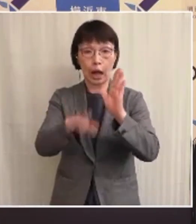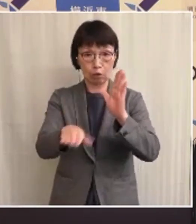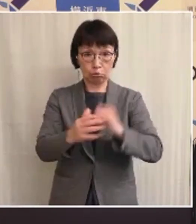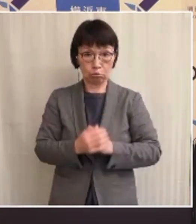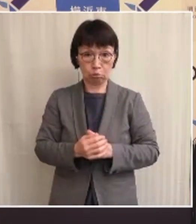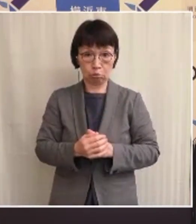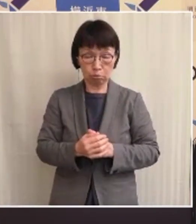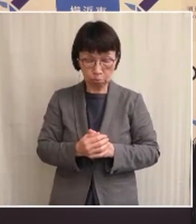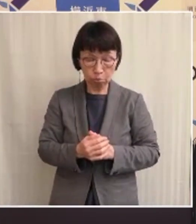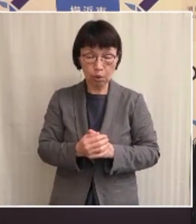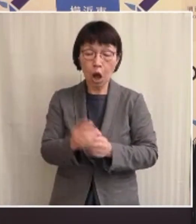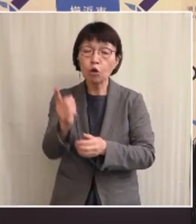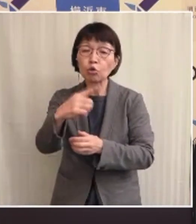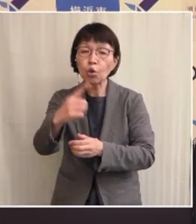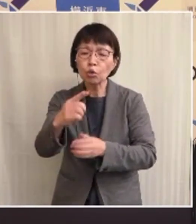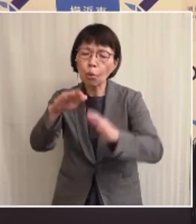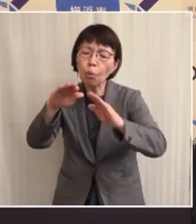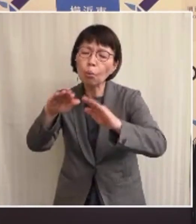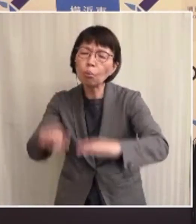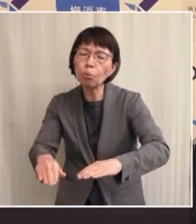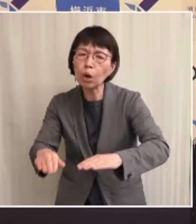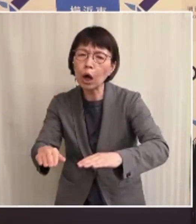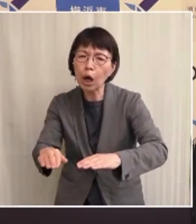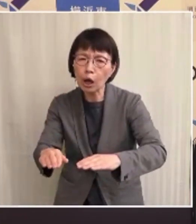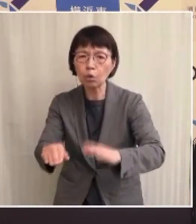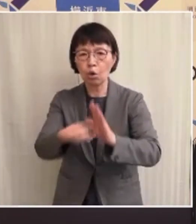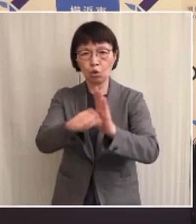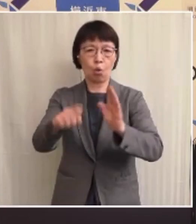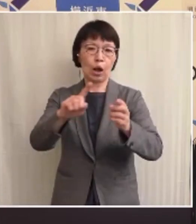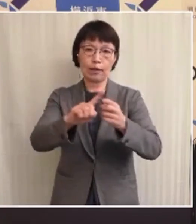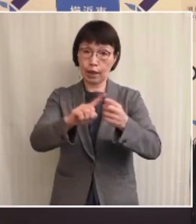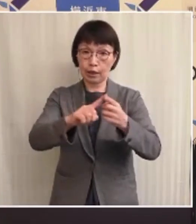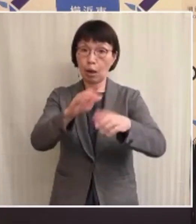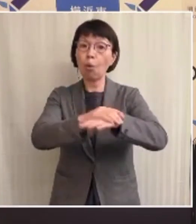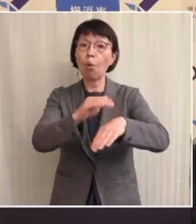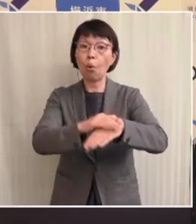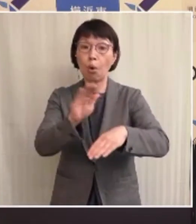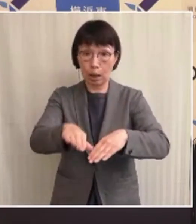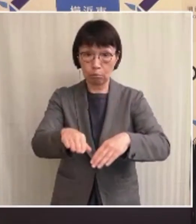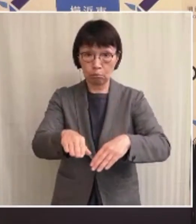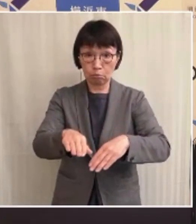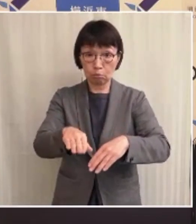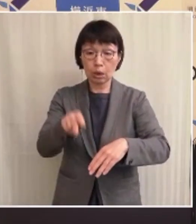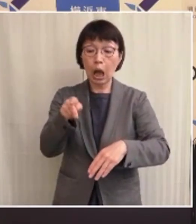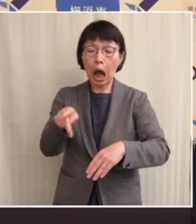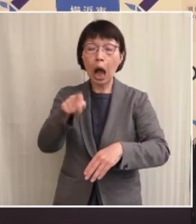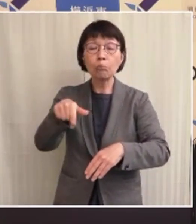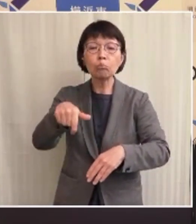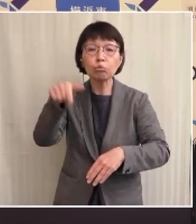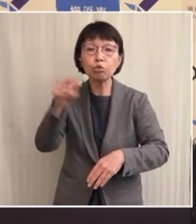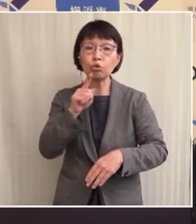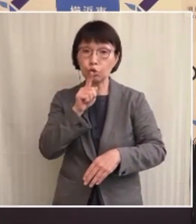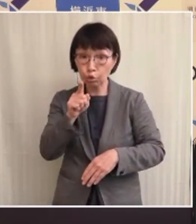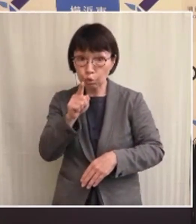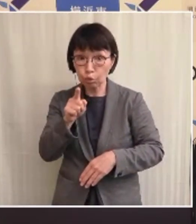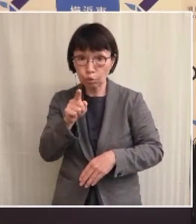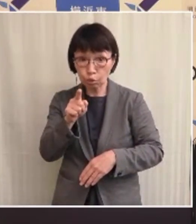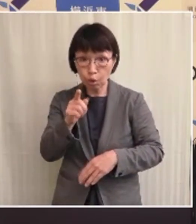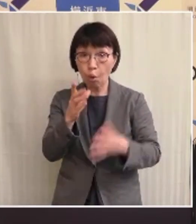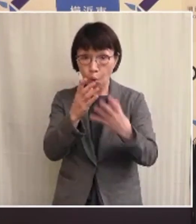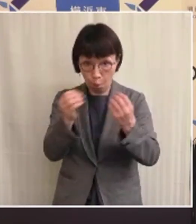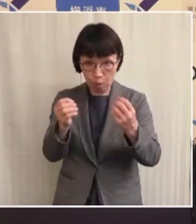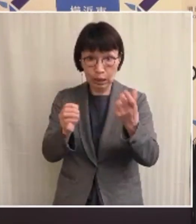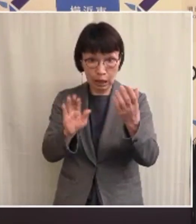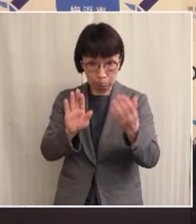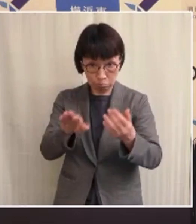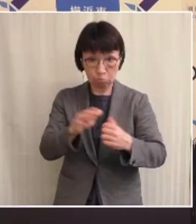速度を抑える、効果的な手段として、このハンプっていうのが、よく用いられているわけなんですけれども